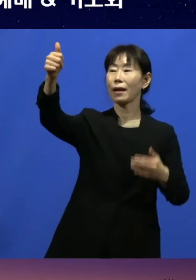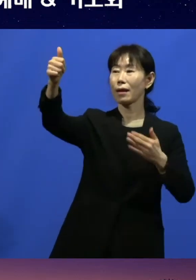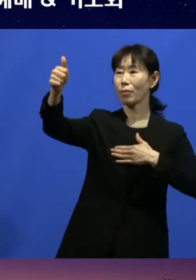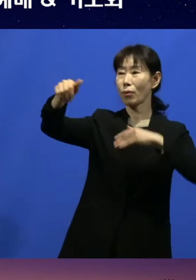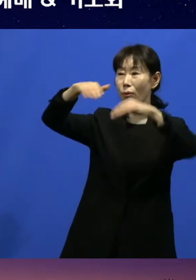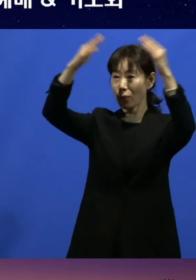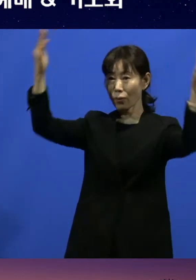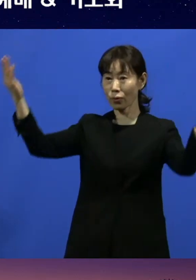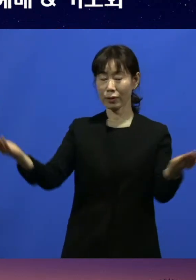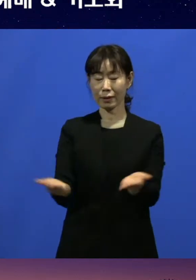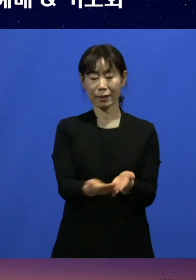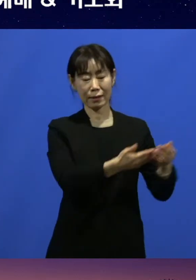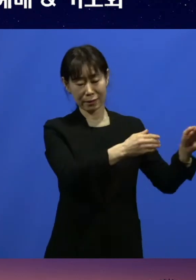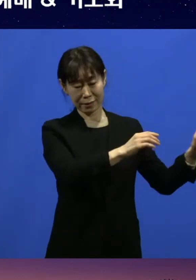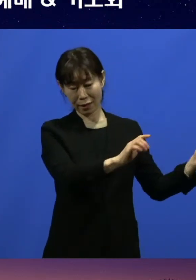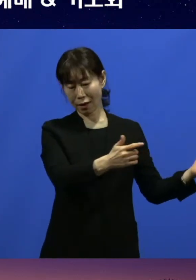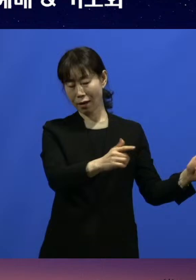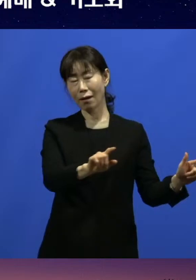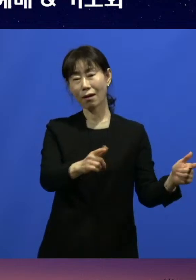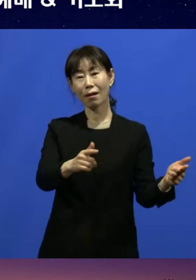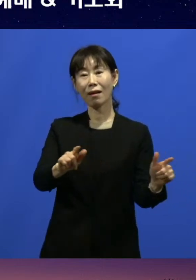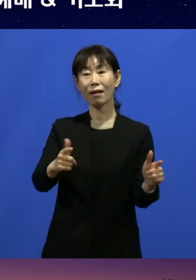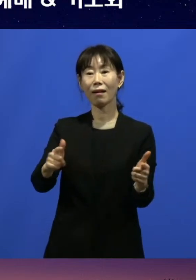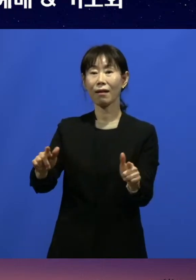나의 모든 것,